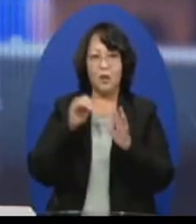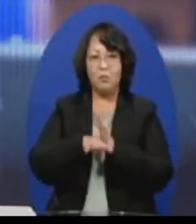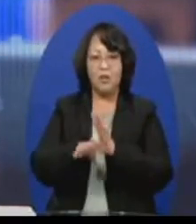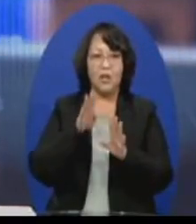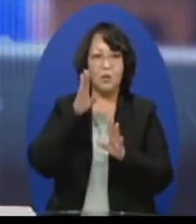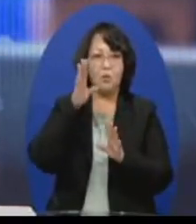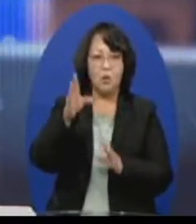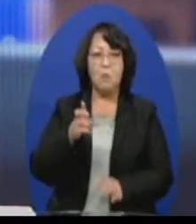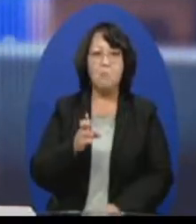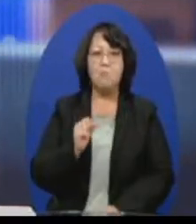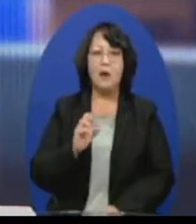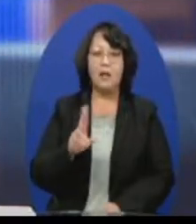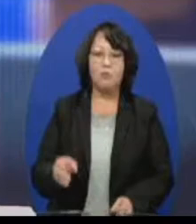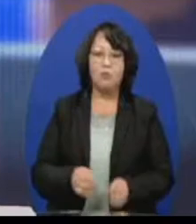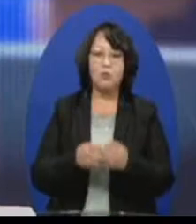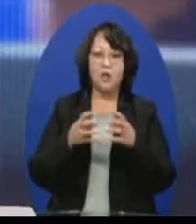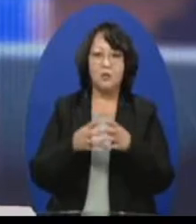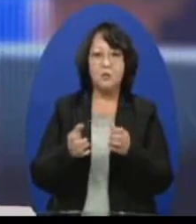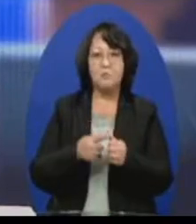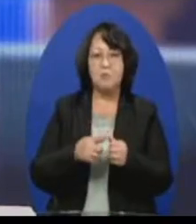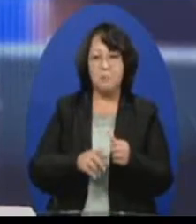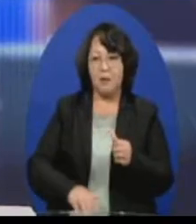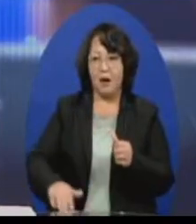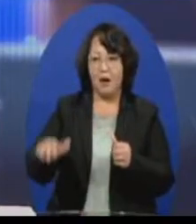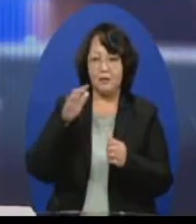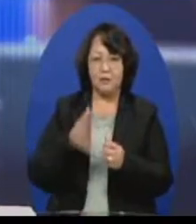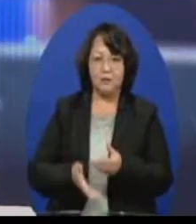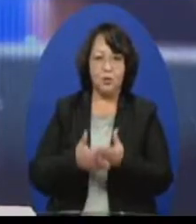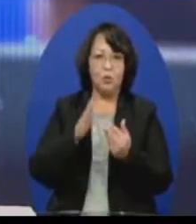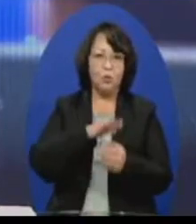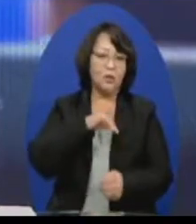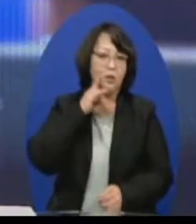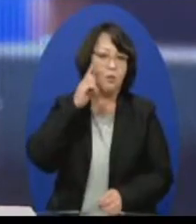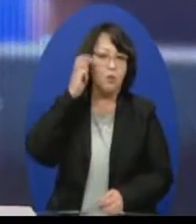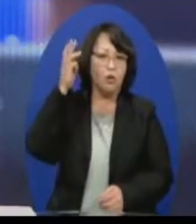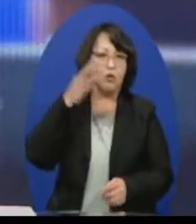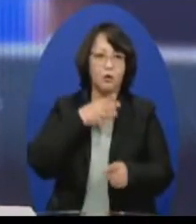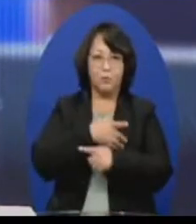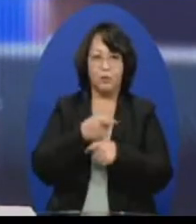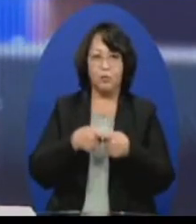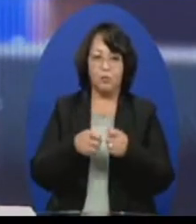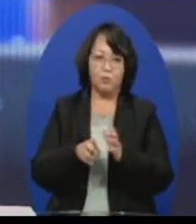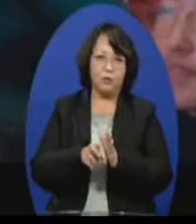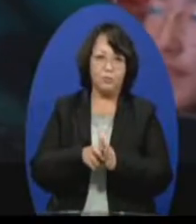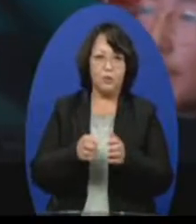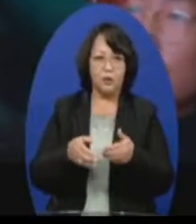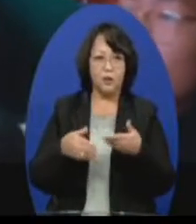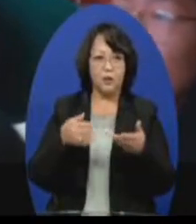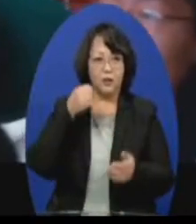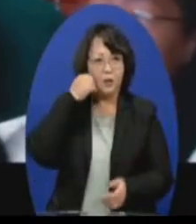баялаг бүтээгчдийн багаас нь дэмжиж хүүхэд залуучуудад мөрөөдлөө бодит биелэл болох боломжийг олгож байна.